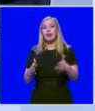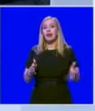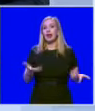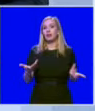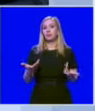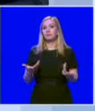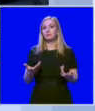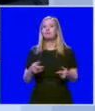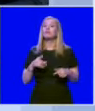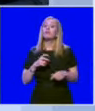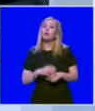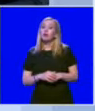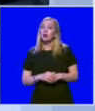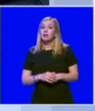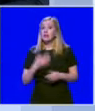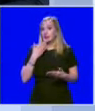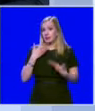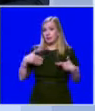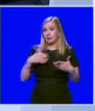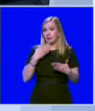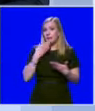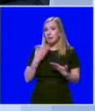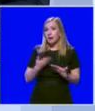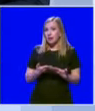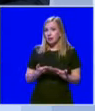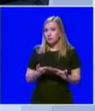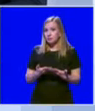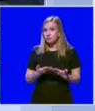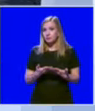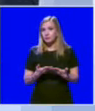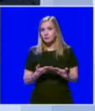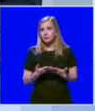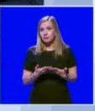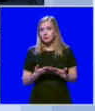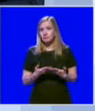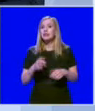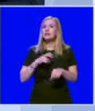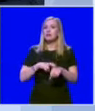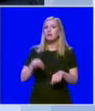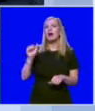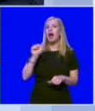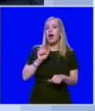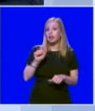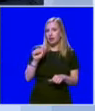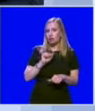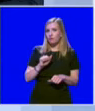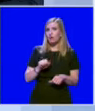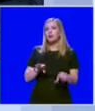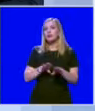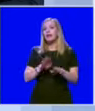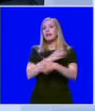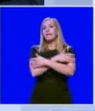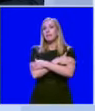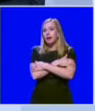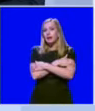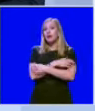преди това ще има да се даде първи мандат. Може пък те да извадят решение. Десислава Атанасова така се е прегърнала